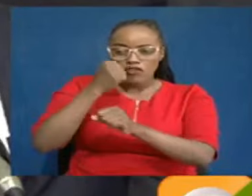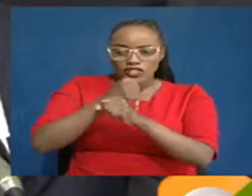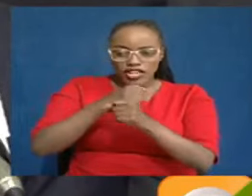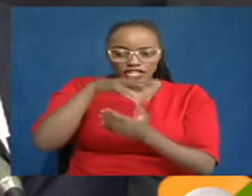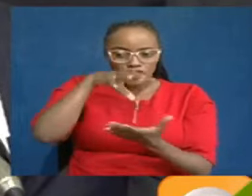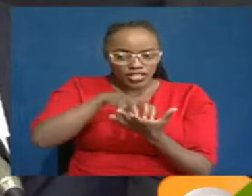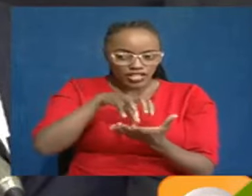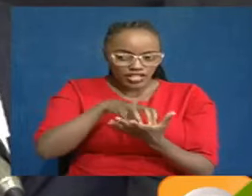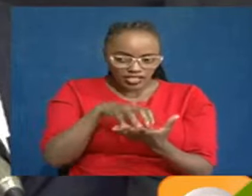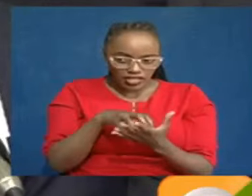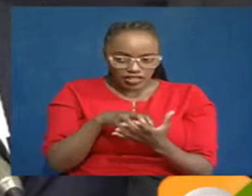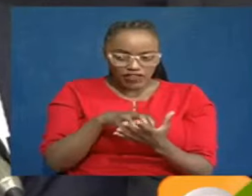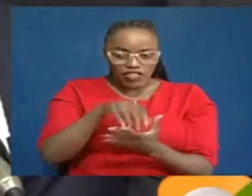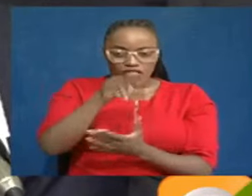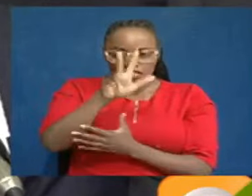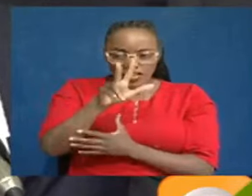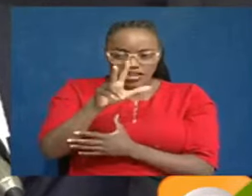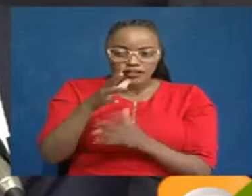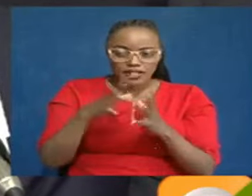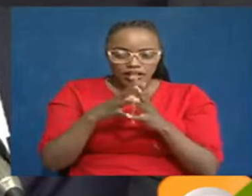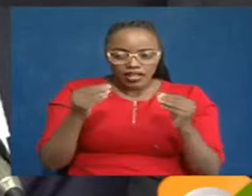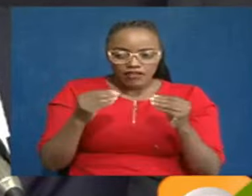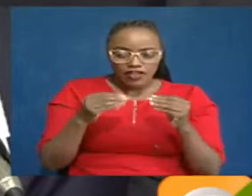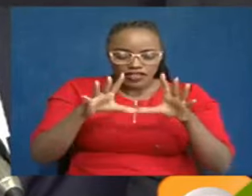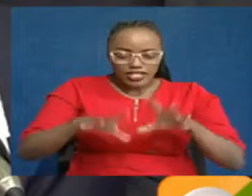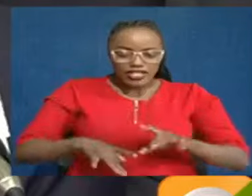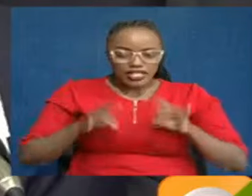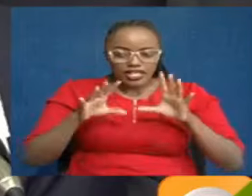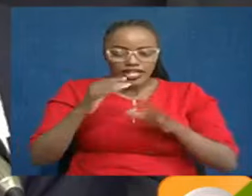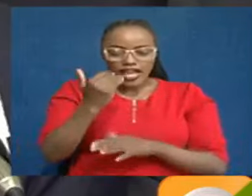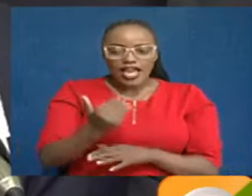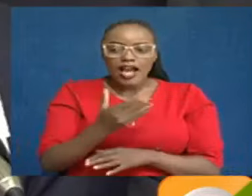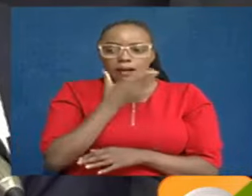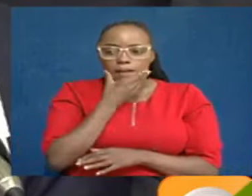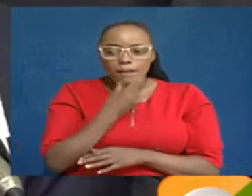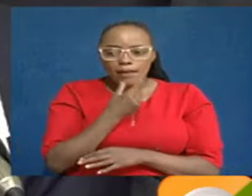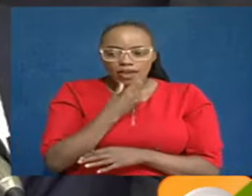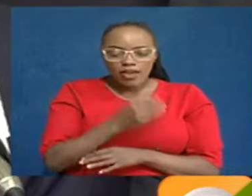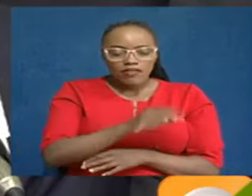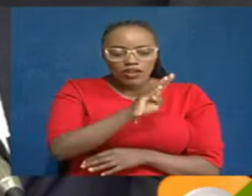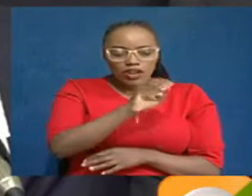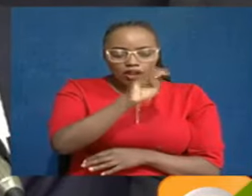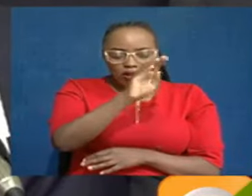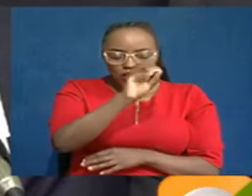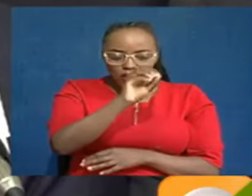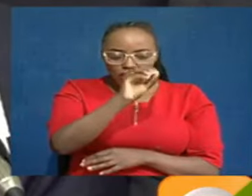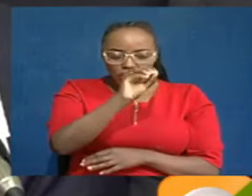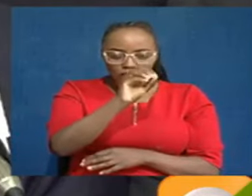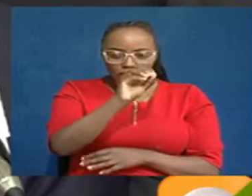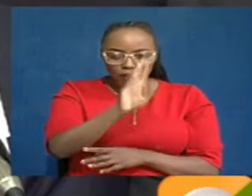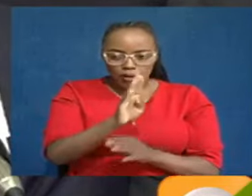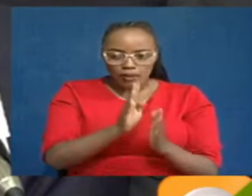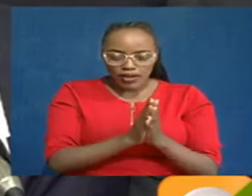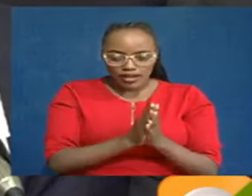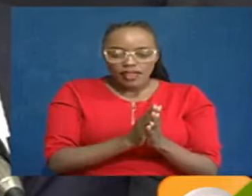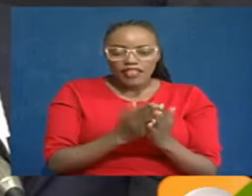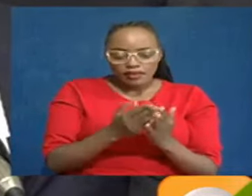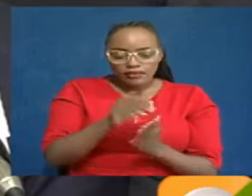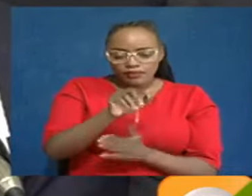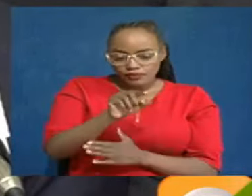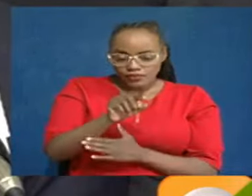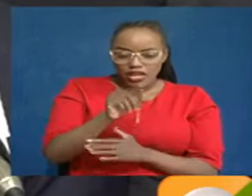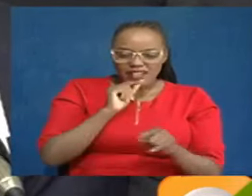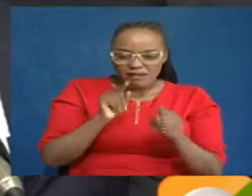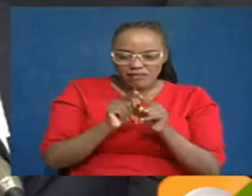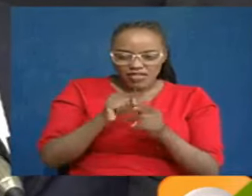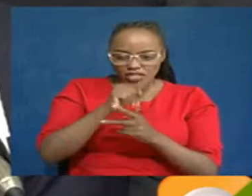on the three missing Kitengela young men, Bob Njagi and the Longton brothers, we will